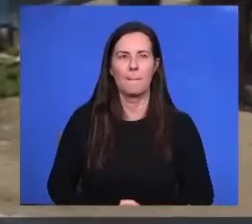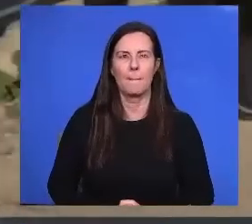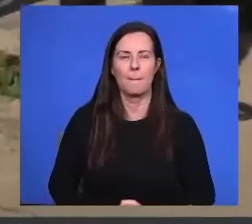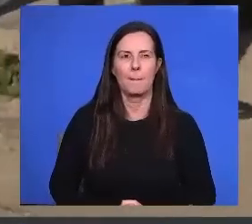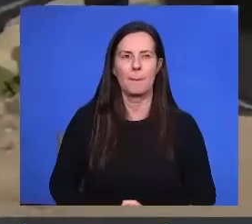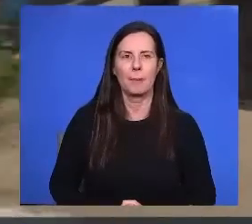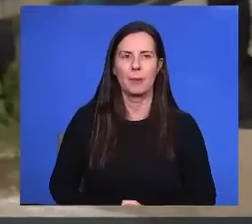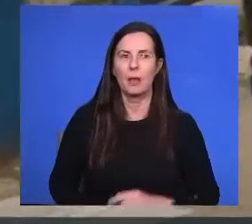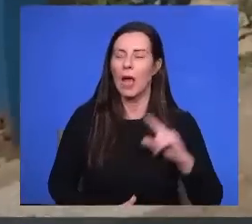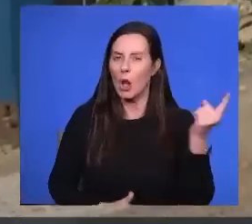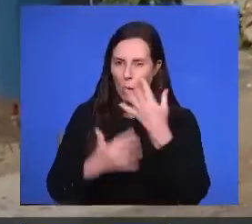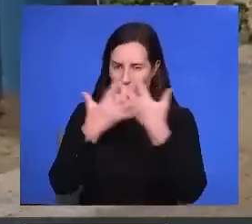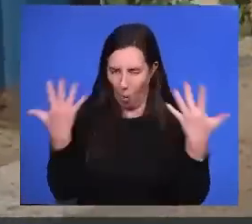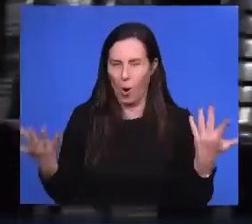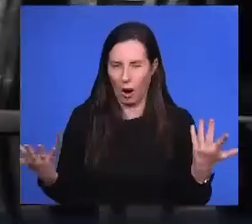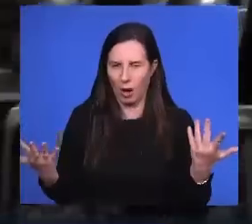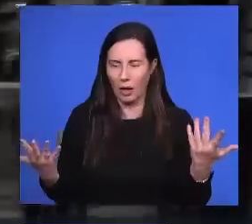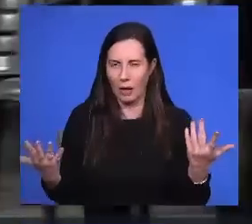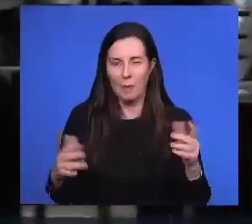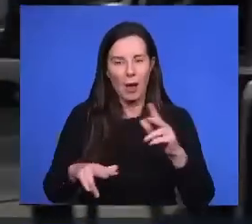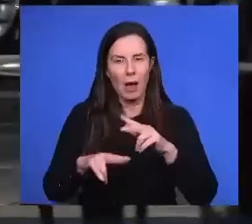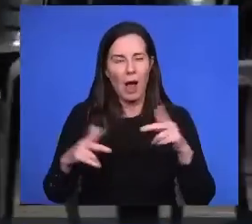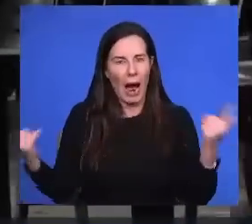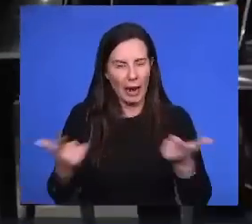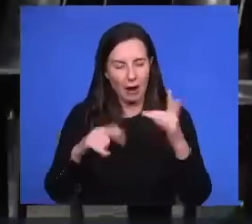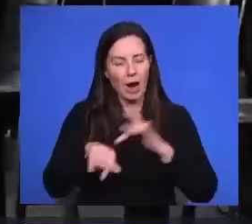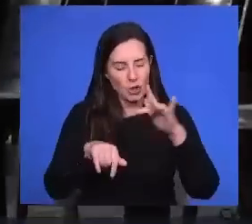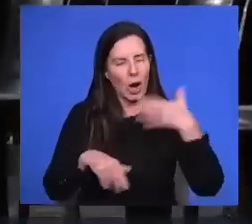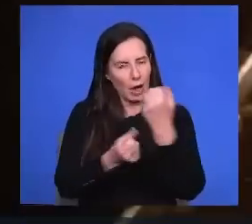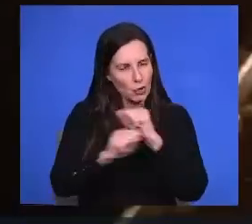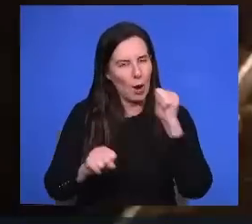לכל הצדדים ברור שפוטנציאל לנפיצות של החגיגות לאחר השחרור הוא